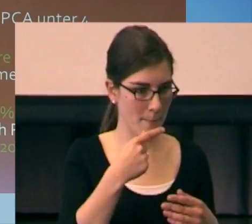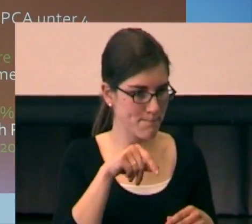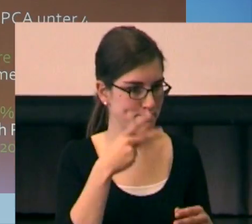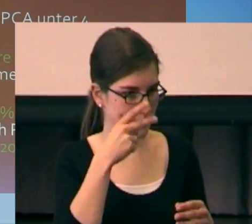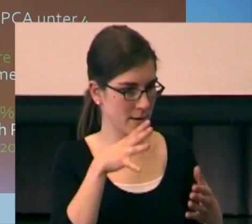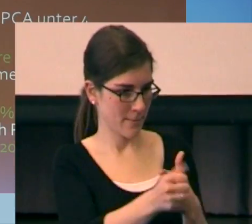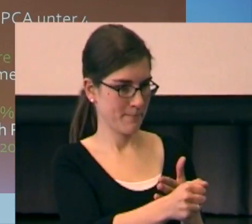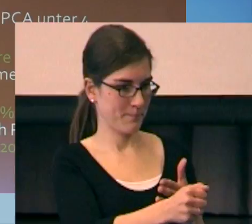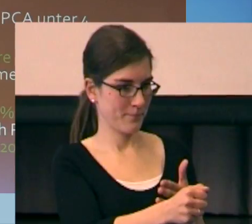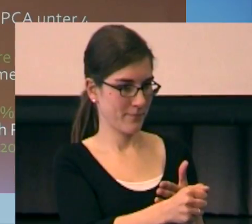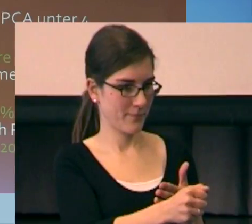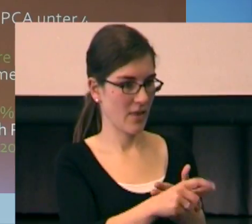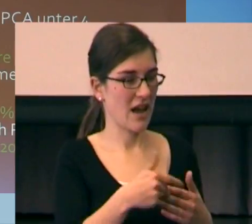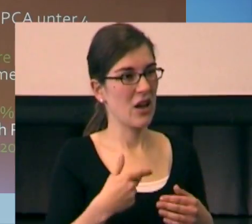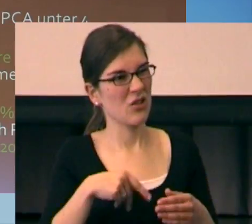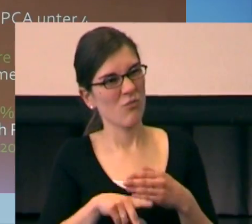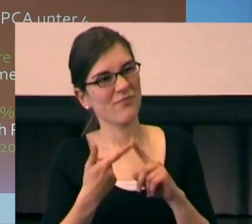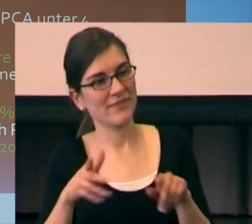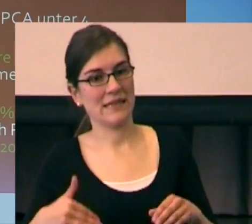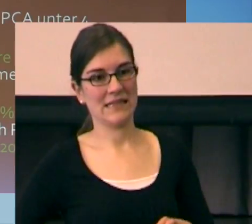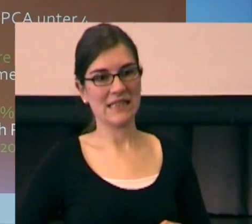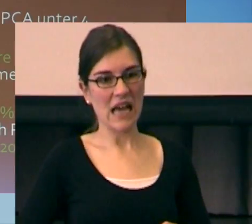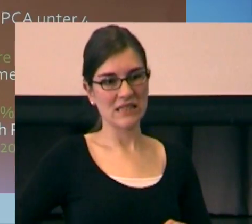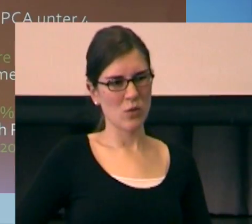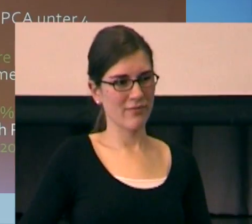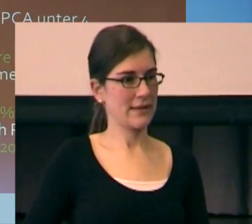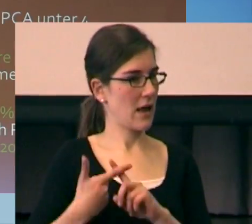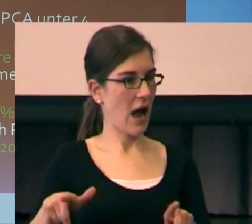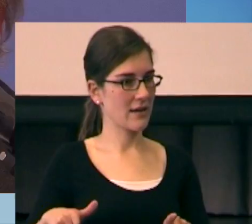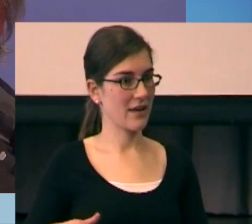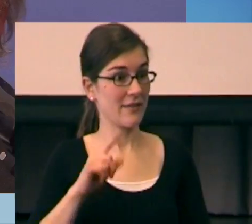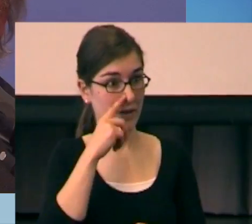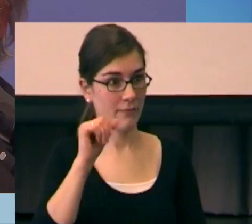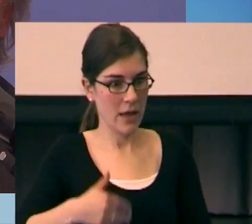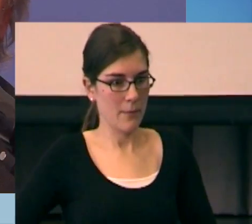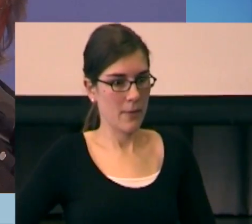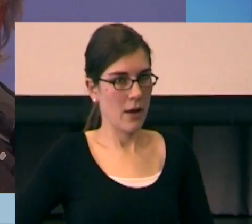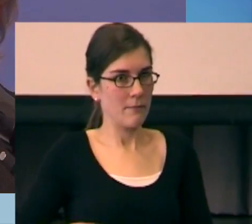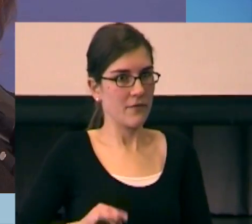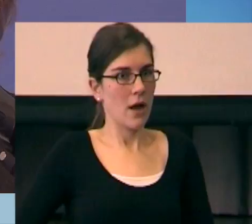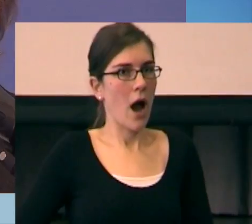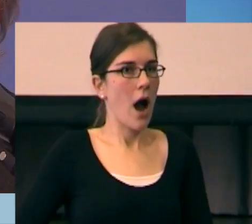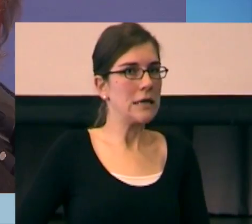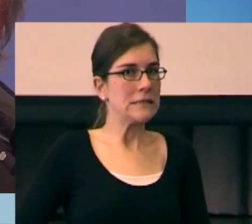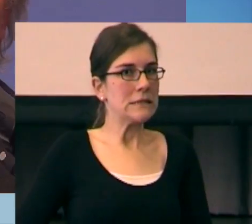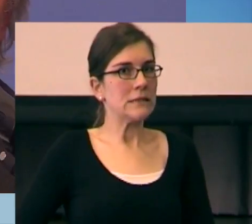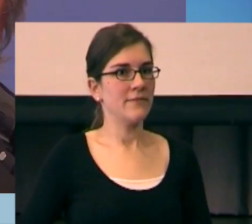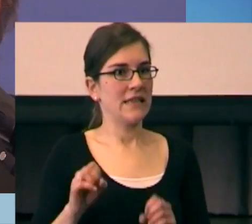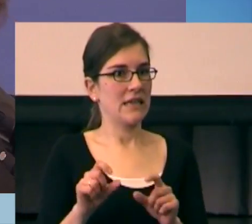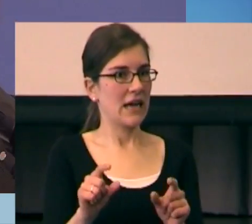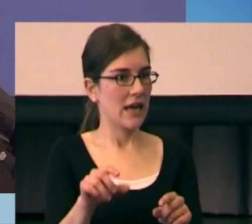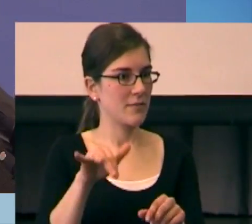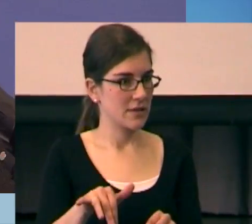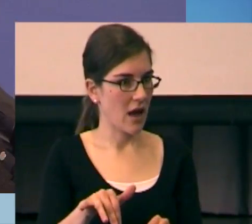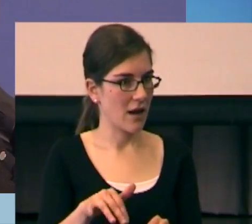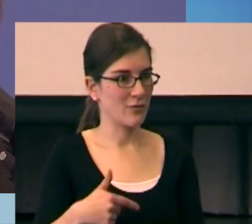Das heißt, wenn Sie einen Prostatakrebs tasten, ist die Erkrankung meist sehr weit fortgeschritten und vielleicht nicht mehr heilbar. Wenn Sie